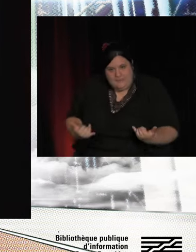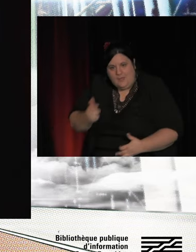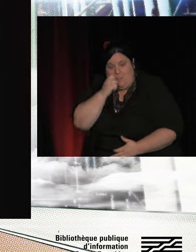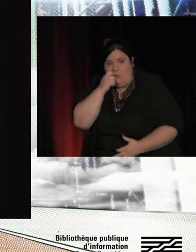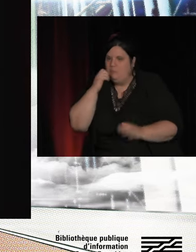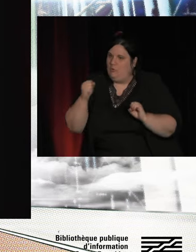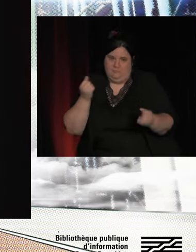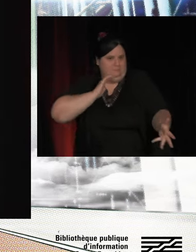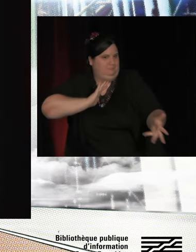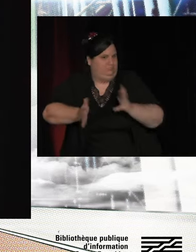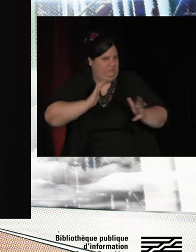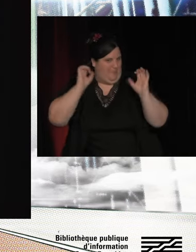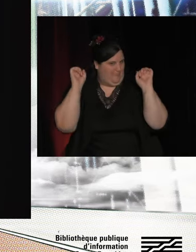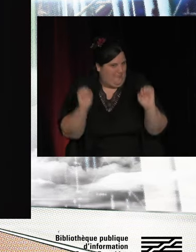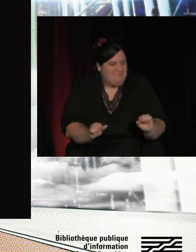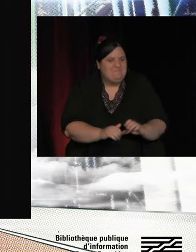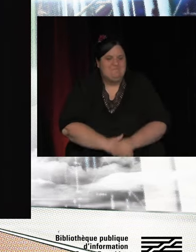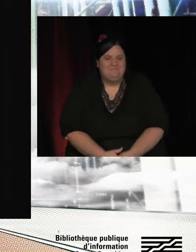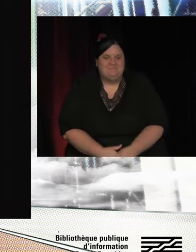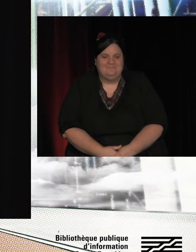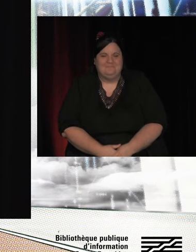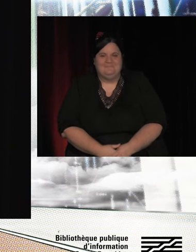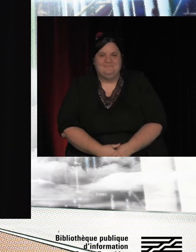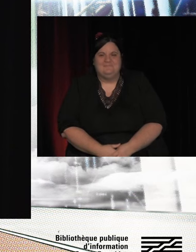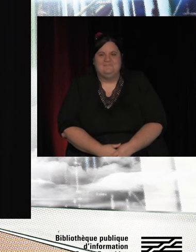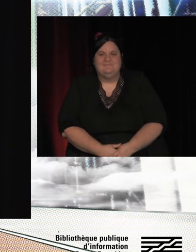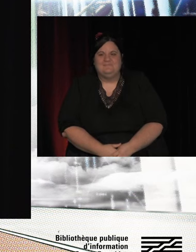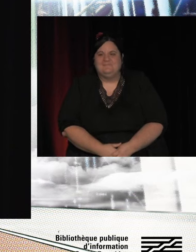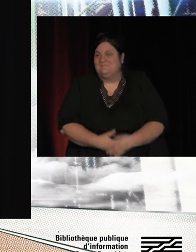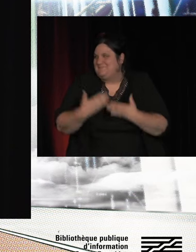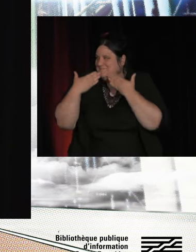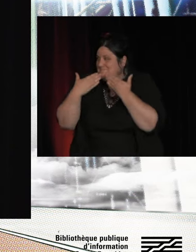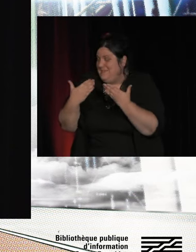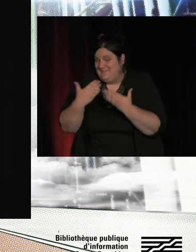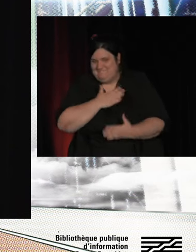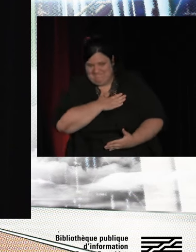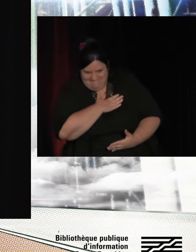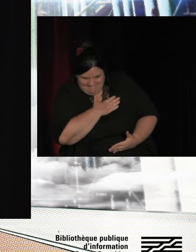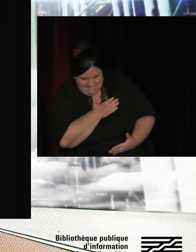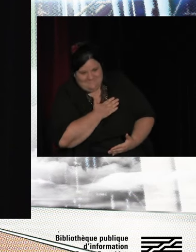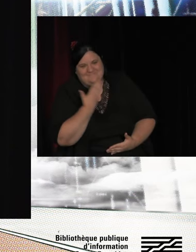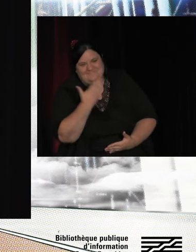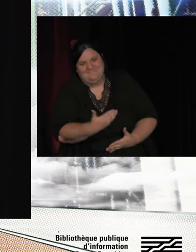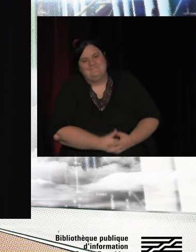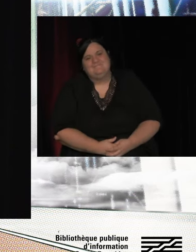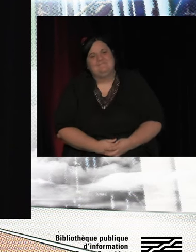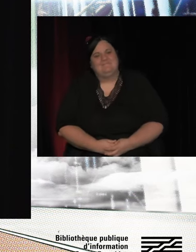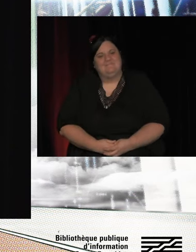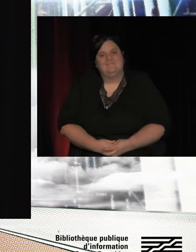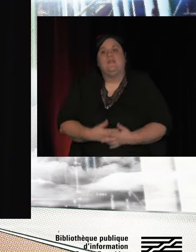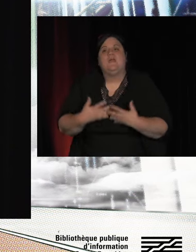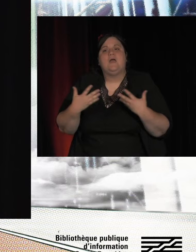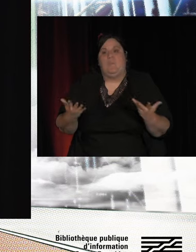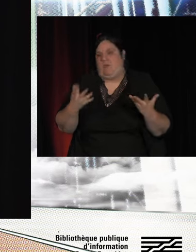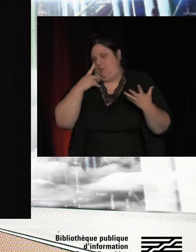peut complètement avoir donc de l'interprétation LSF tout de suite. Donc, merci infiniment. Je